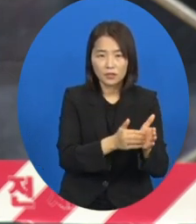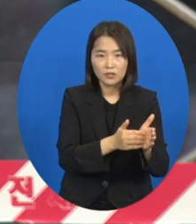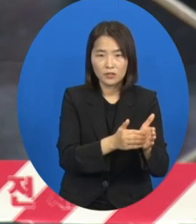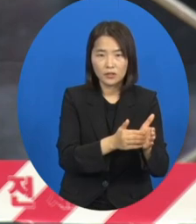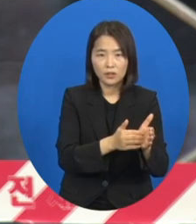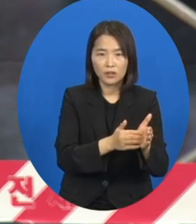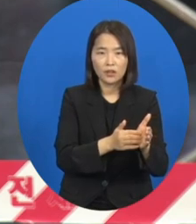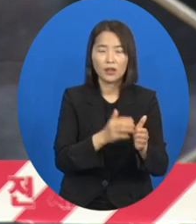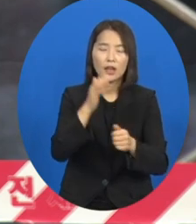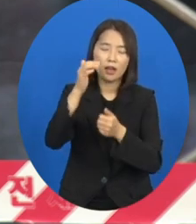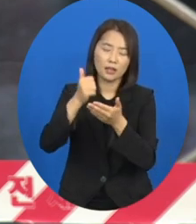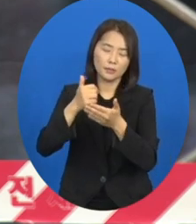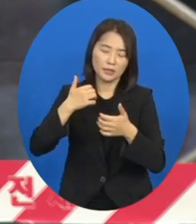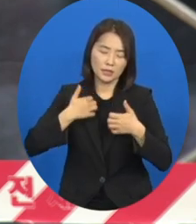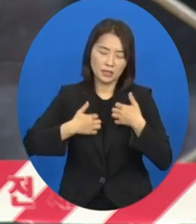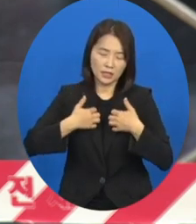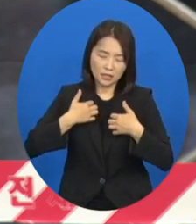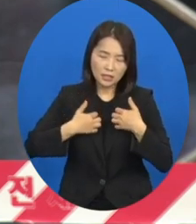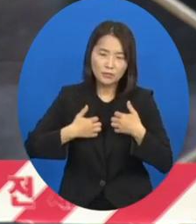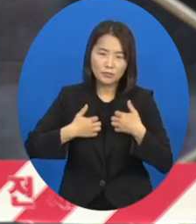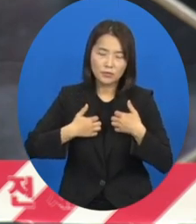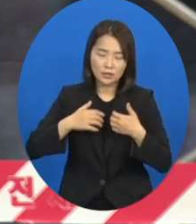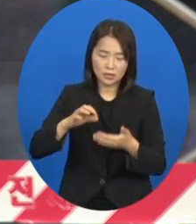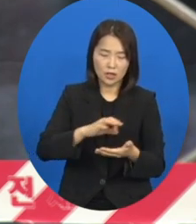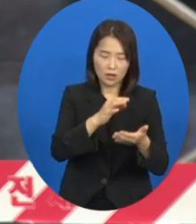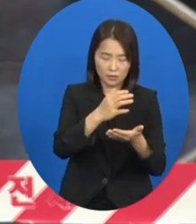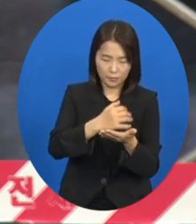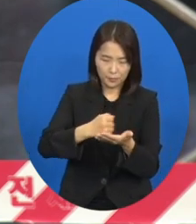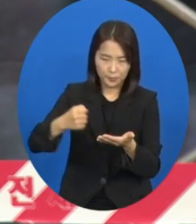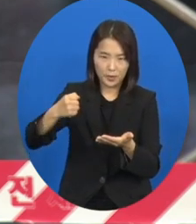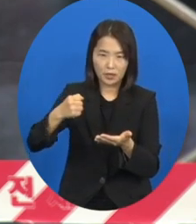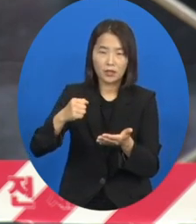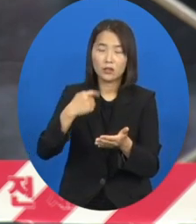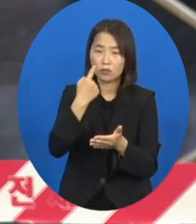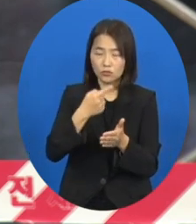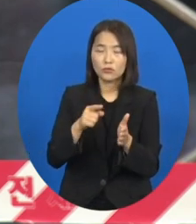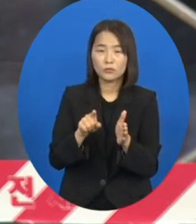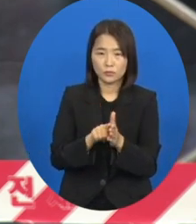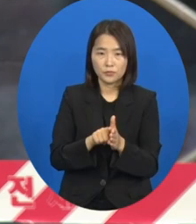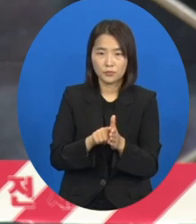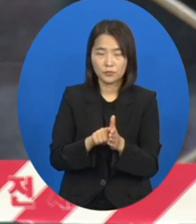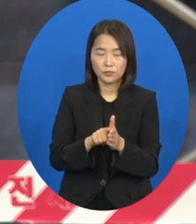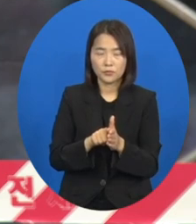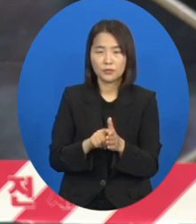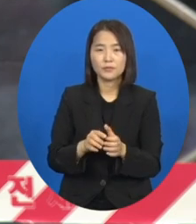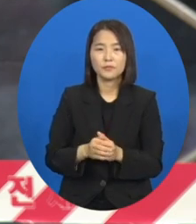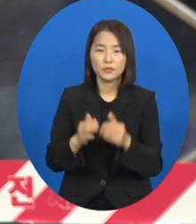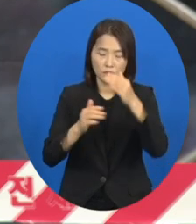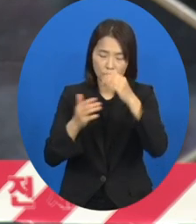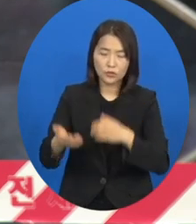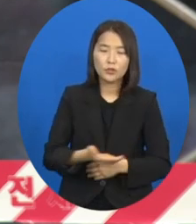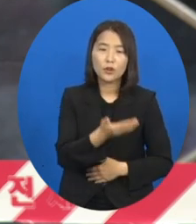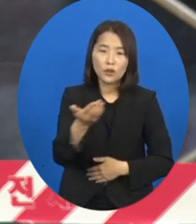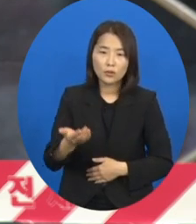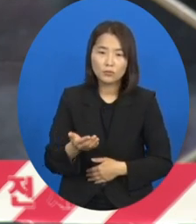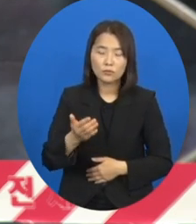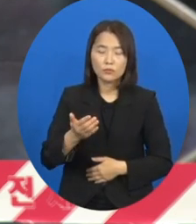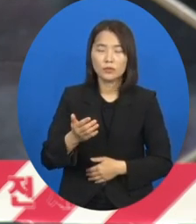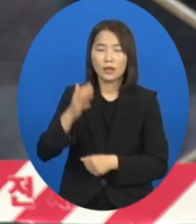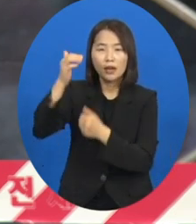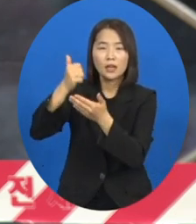그 헌금을 받으셨을 거예요. 사랑하는 성도 여러분, 우리가 하나님을 기쁘시게